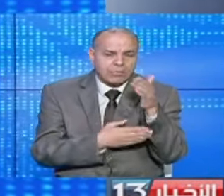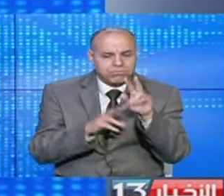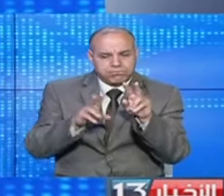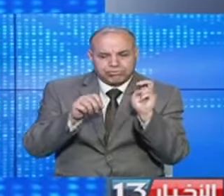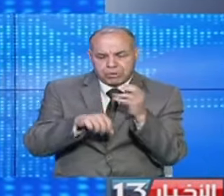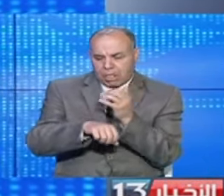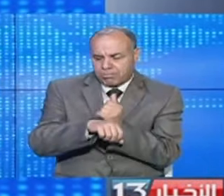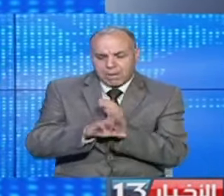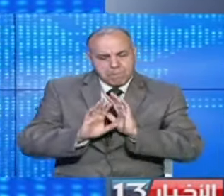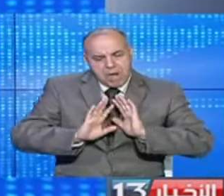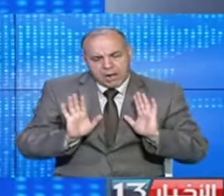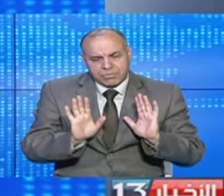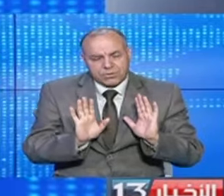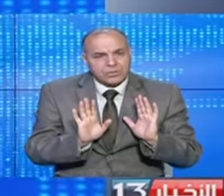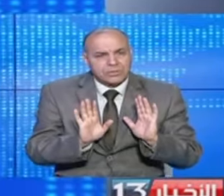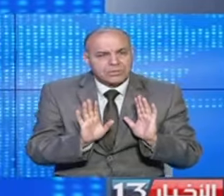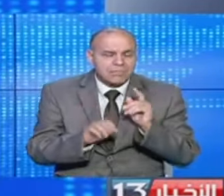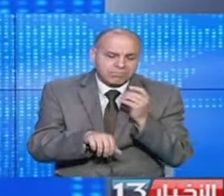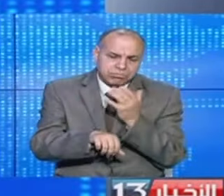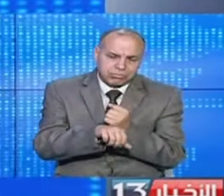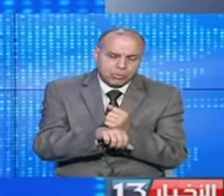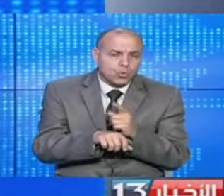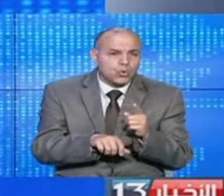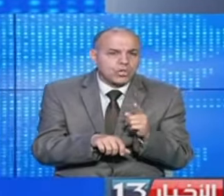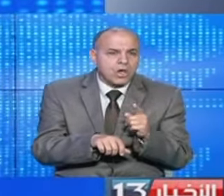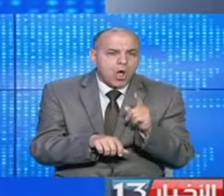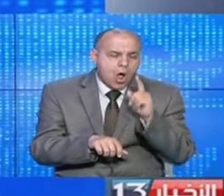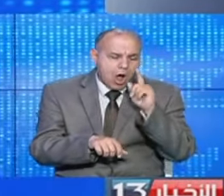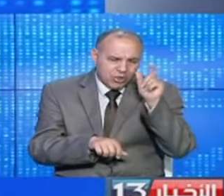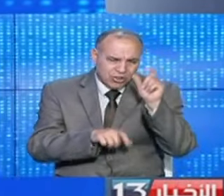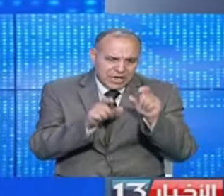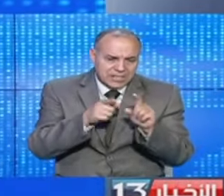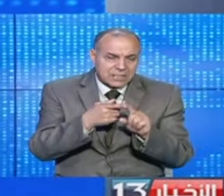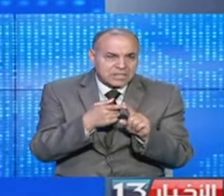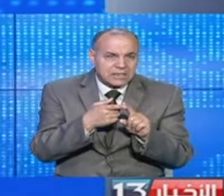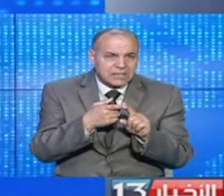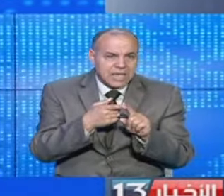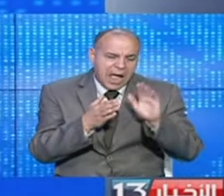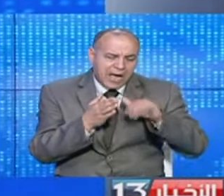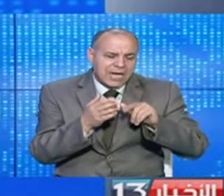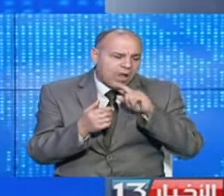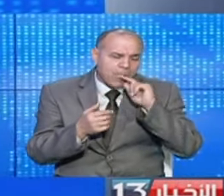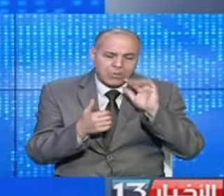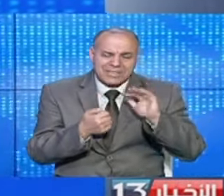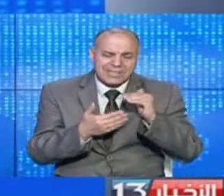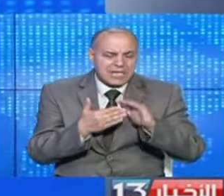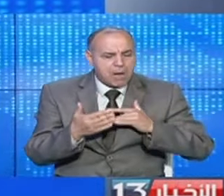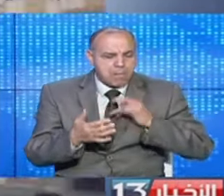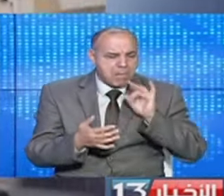عملية التطعيم بجرعات هذا اللقاح بالنسبة للأشخاص الذين دون 60 عاما.